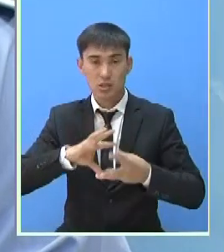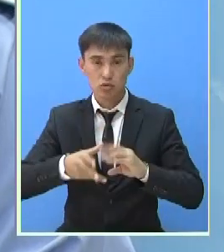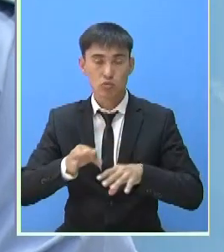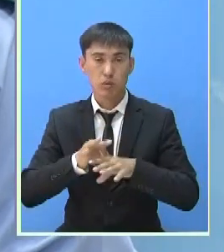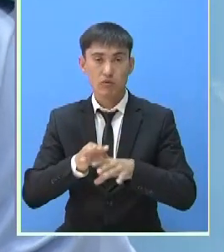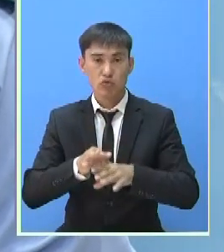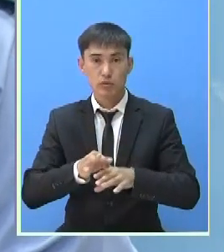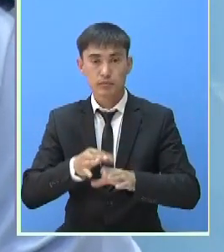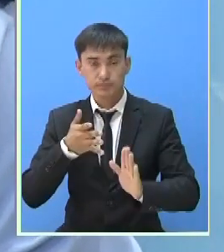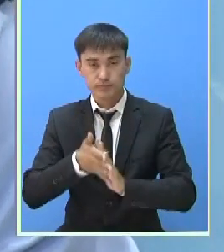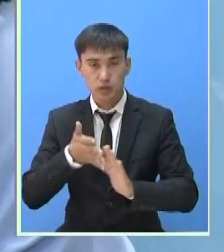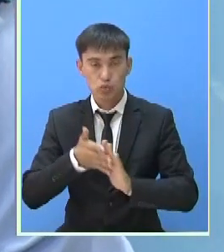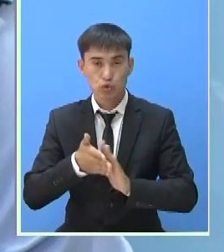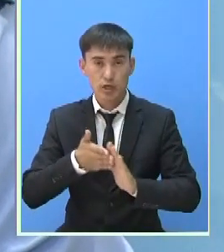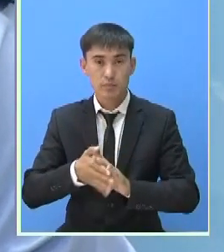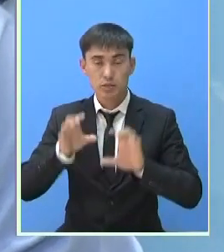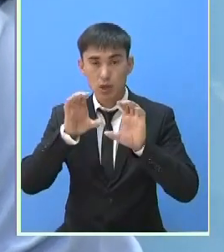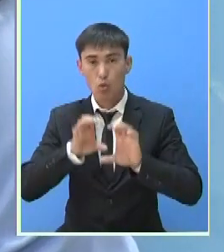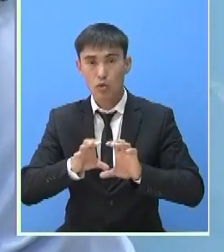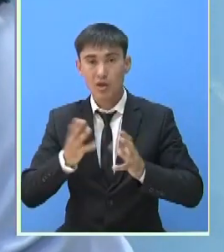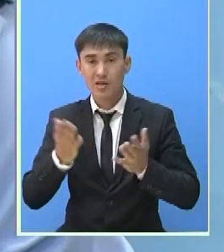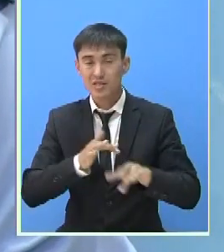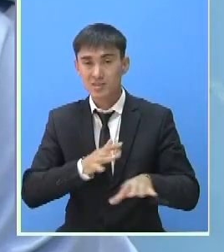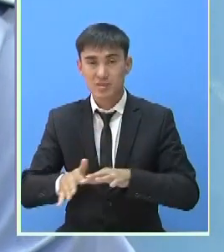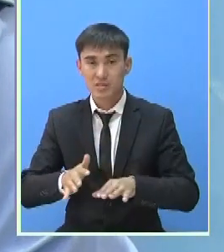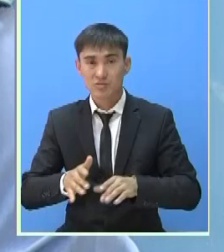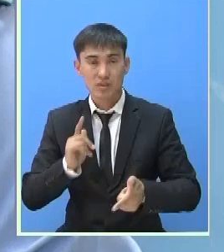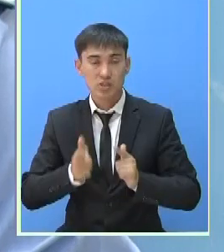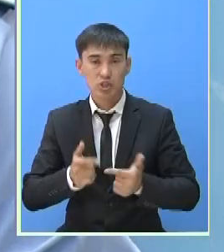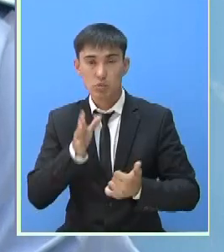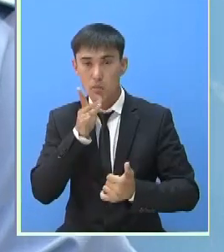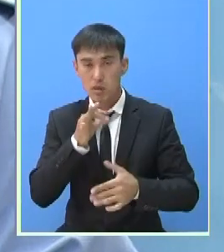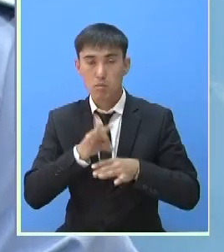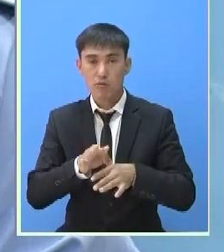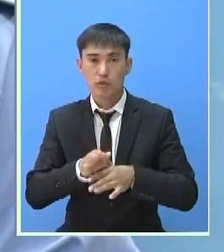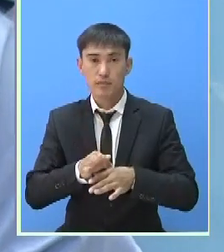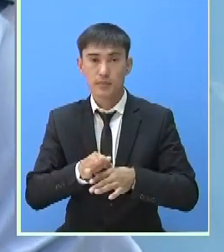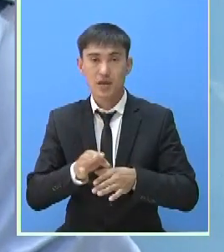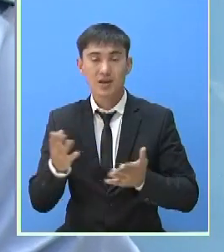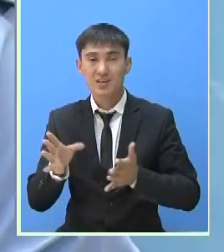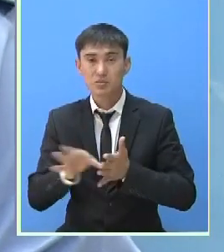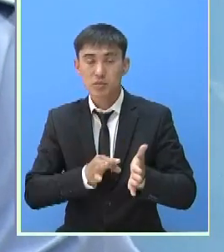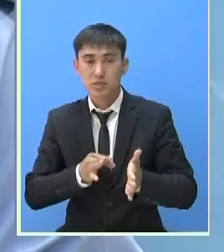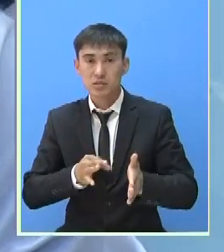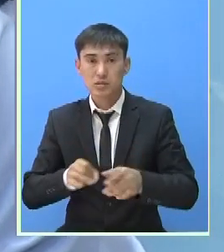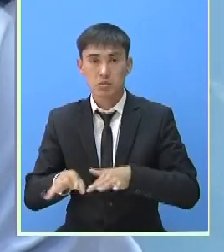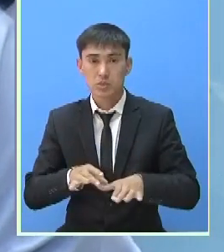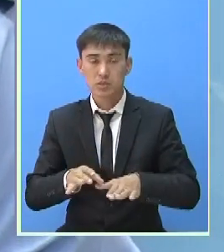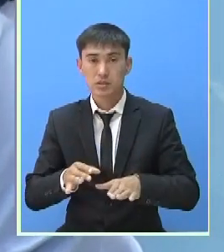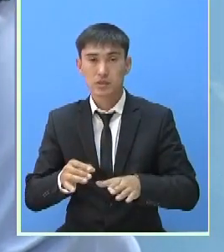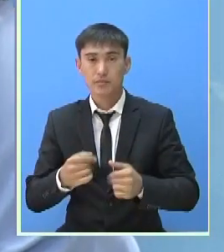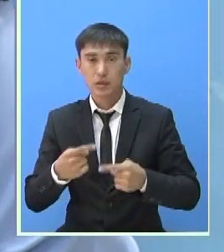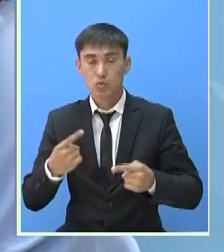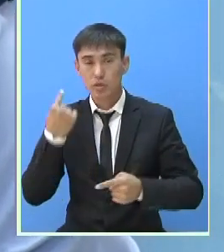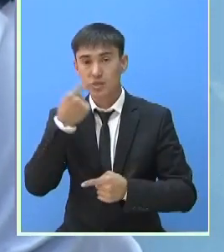анализы, изучаем законы, какие следственные действия в настоящий момент проведены, какие оперативные следственные действия проведены по устану тех и